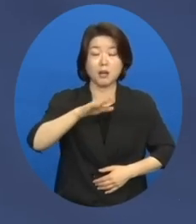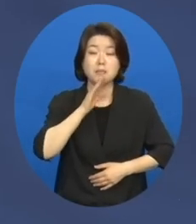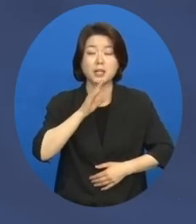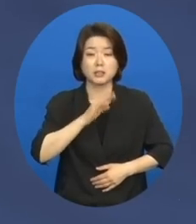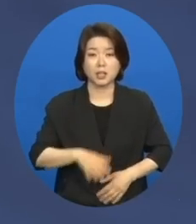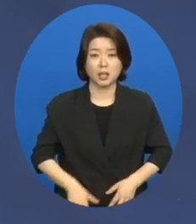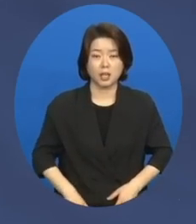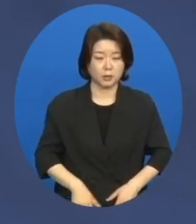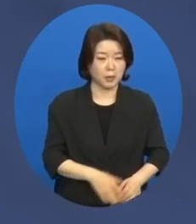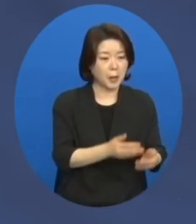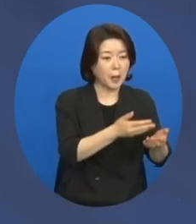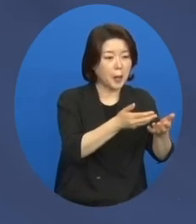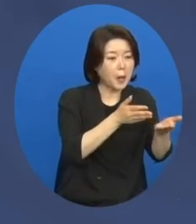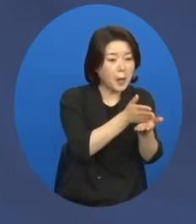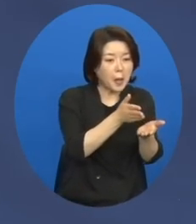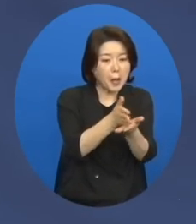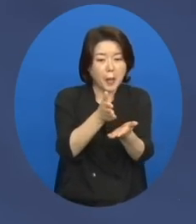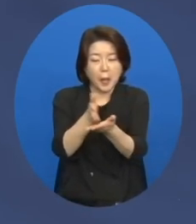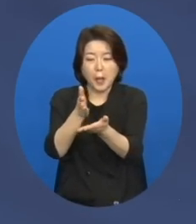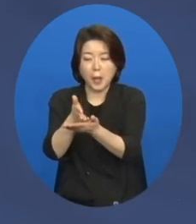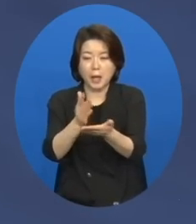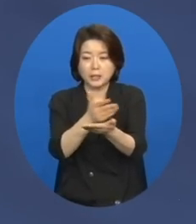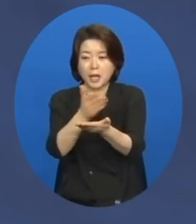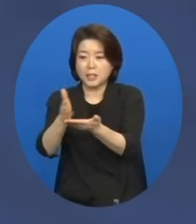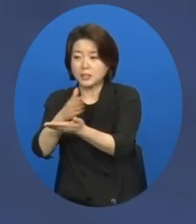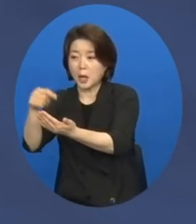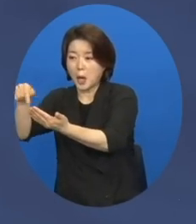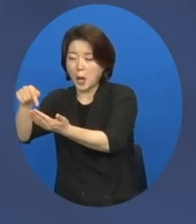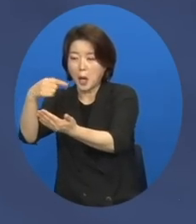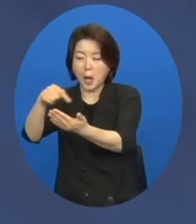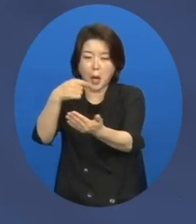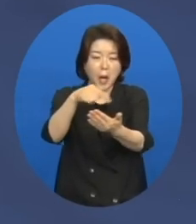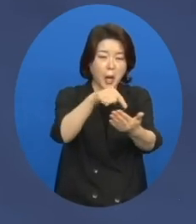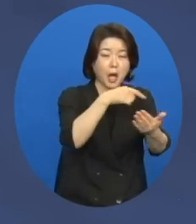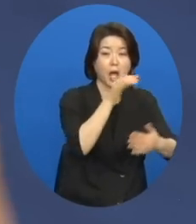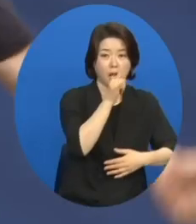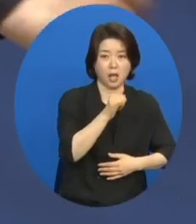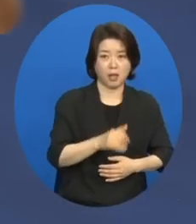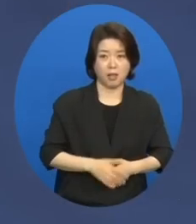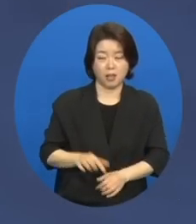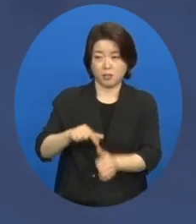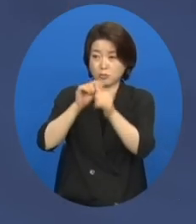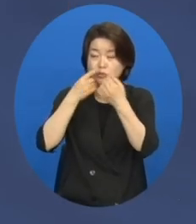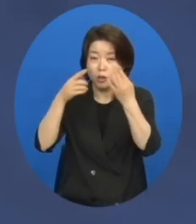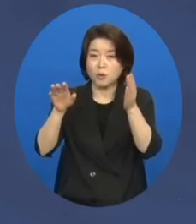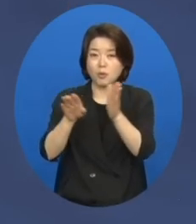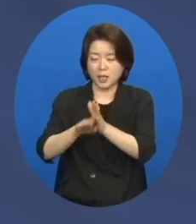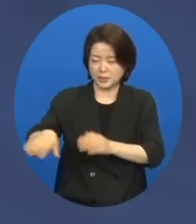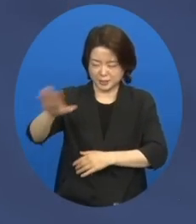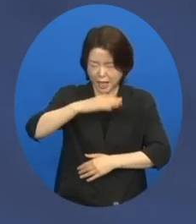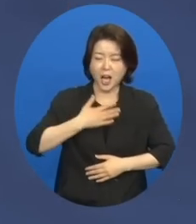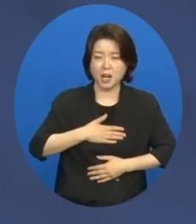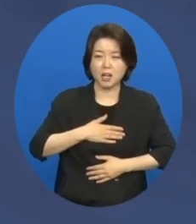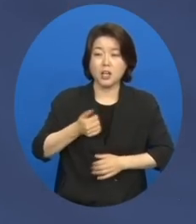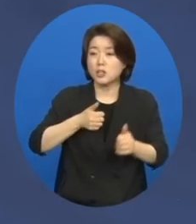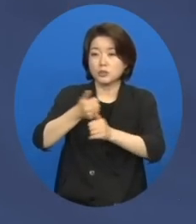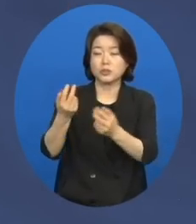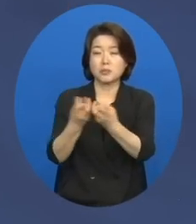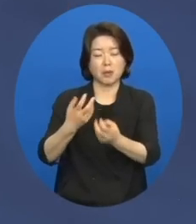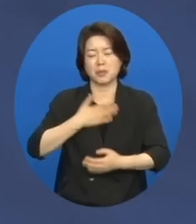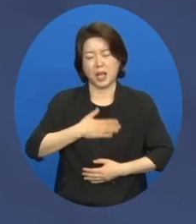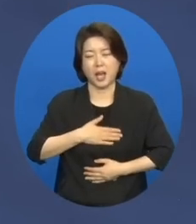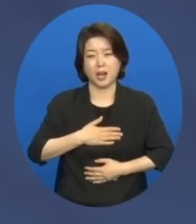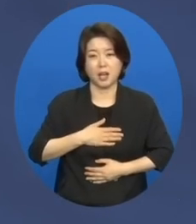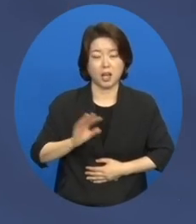다 조각조각 내었어요. 구원의 확신 분명히 있어요. 어떻게 승리하는지 다 알아요. 어떻게